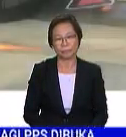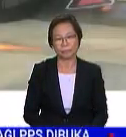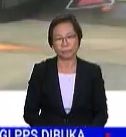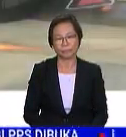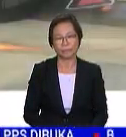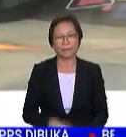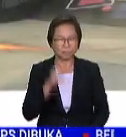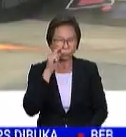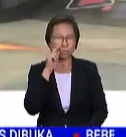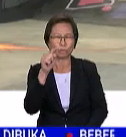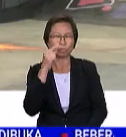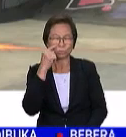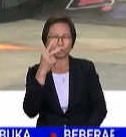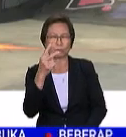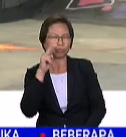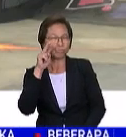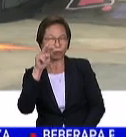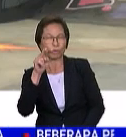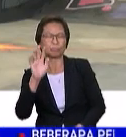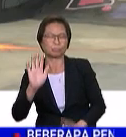Tengok dulu keadaan sebab takut